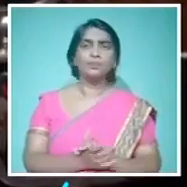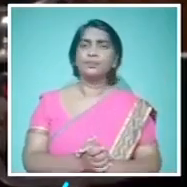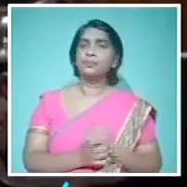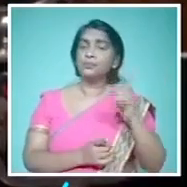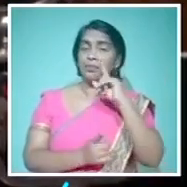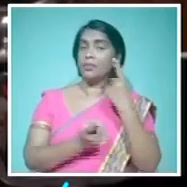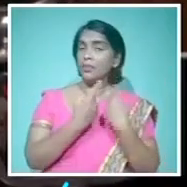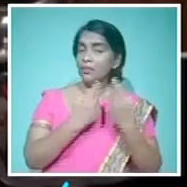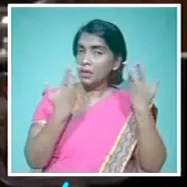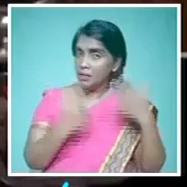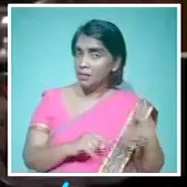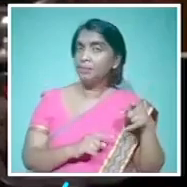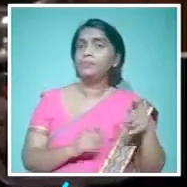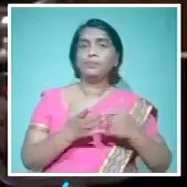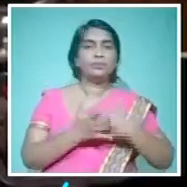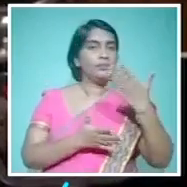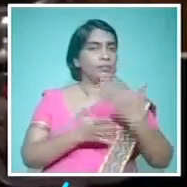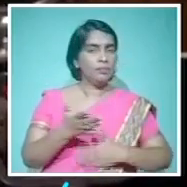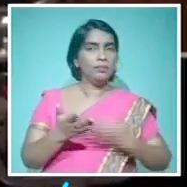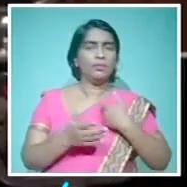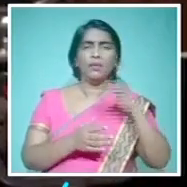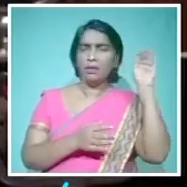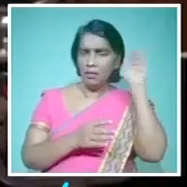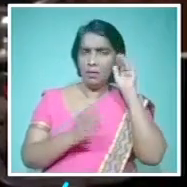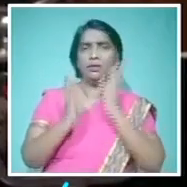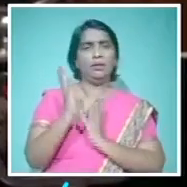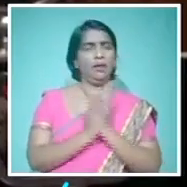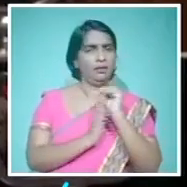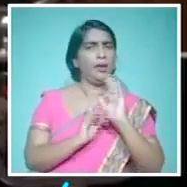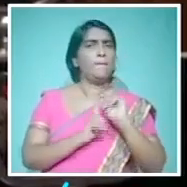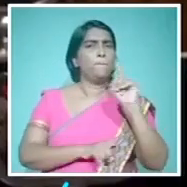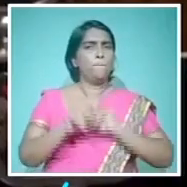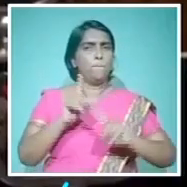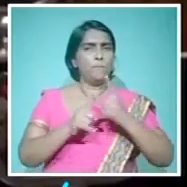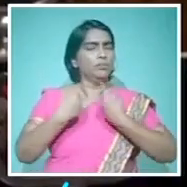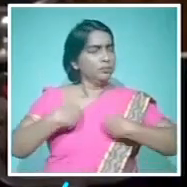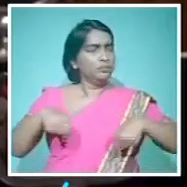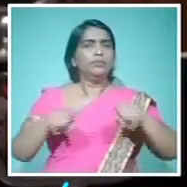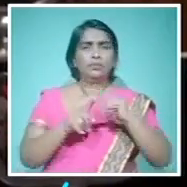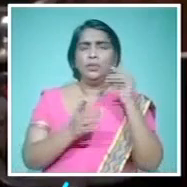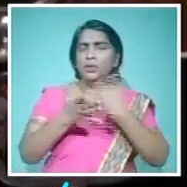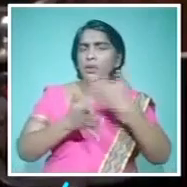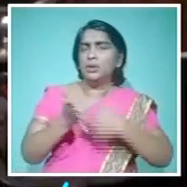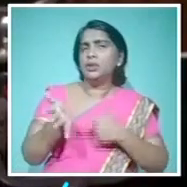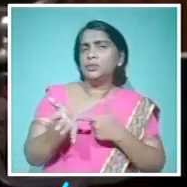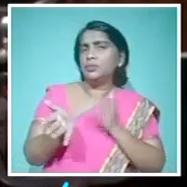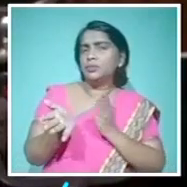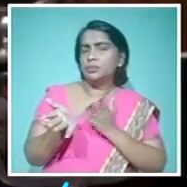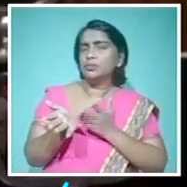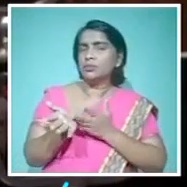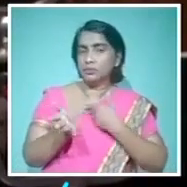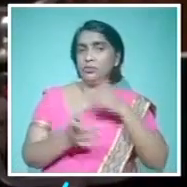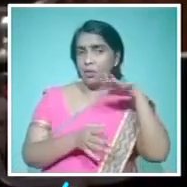මේ පරීක්ෂණයේ වාර්තාව දැනගැනීමේ අයිතියක් තියෙනවා පාර්ලිමේන්තු මන්ත්‍රීවරු වශයෙන් අපටත් ඒ වගේම මේ රටේ